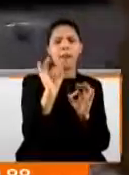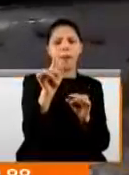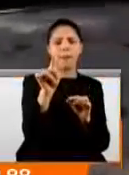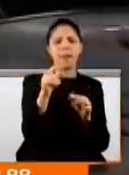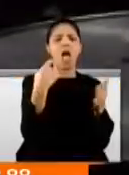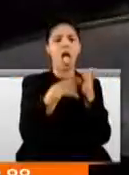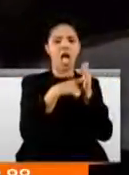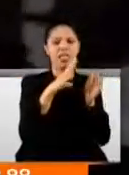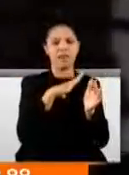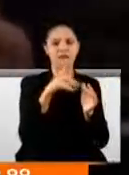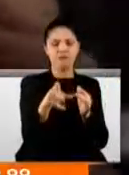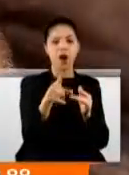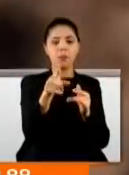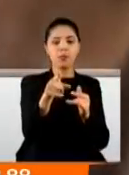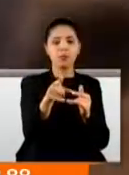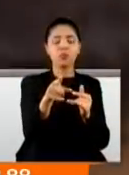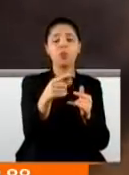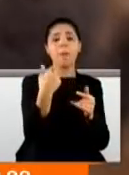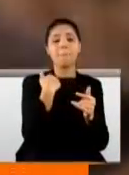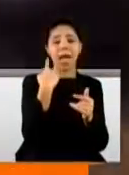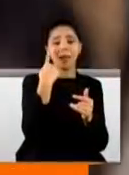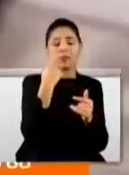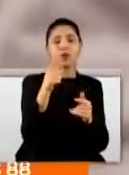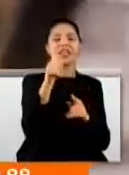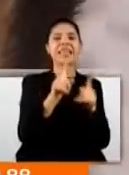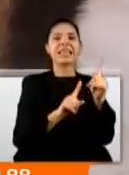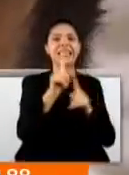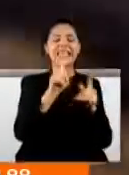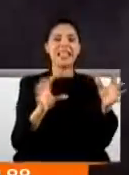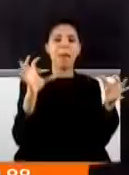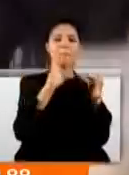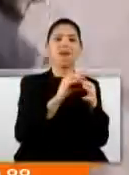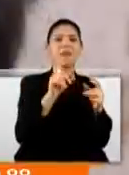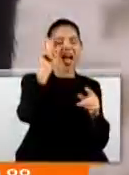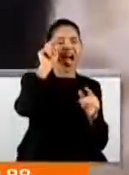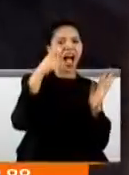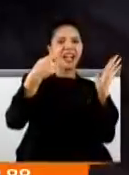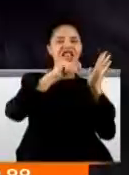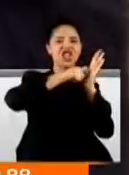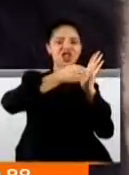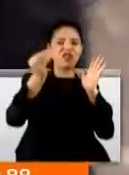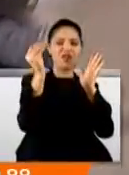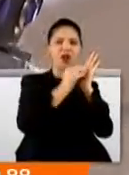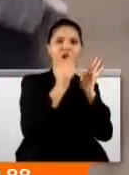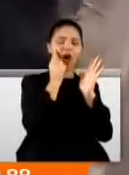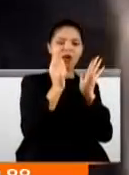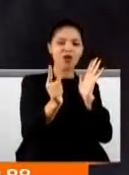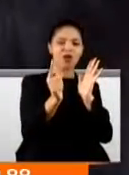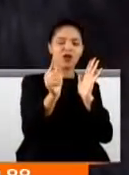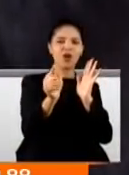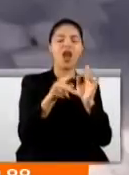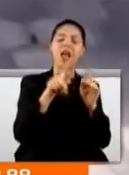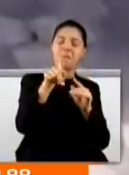isimlik yazan künyeler fakat ben bunu bir dijital kimlik haline getirdim ve her hayvanı bir düşler kimlik